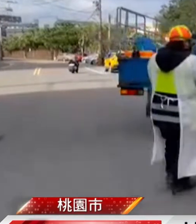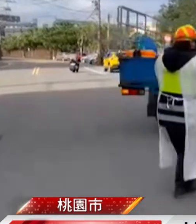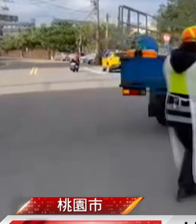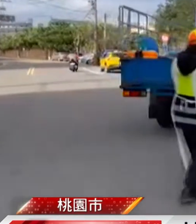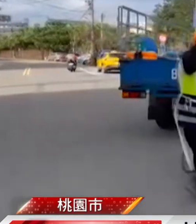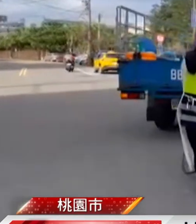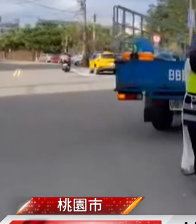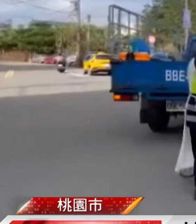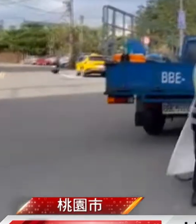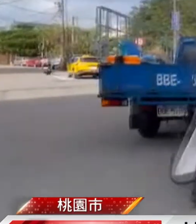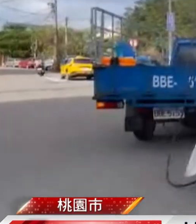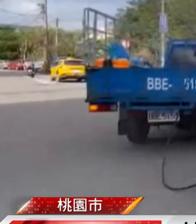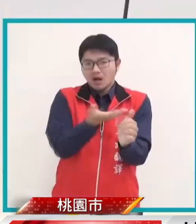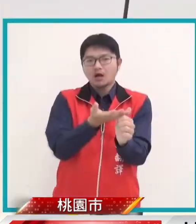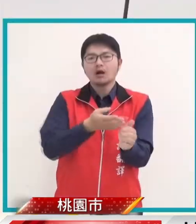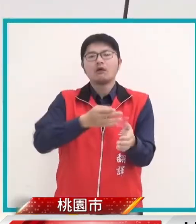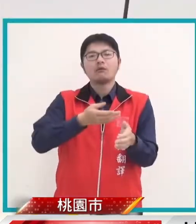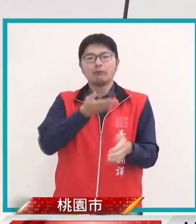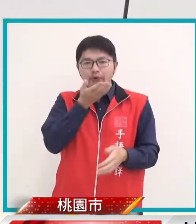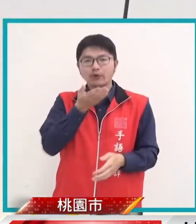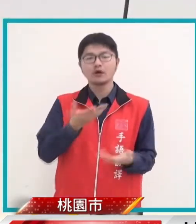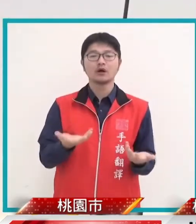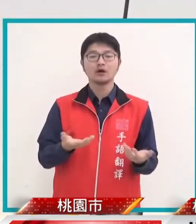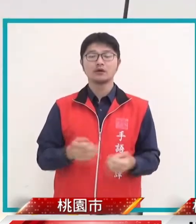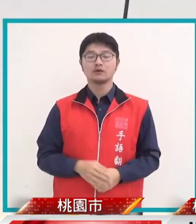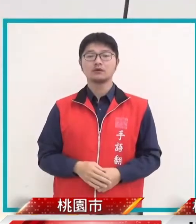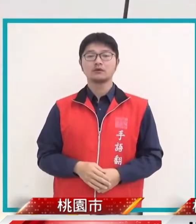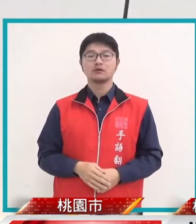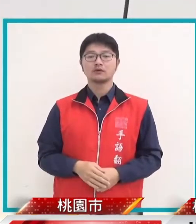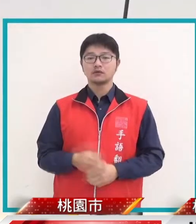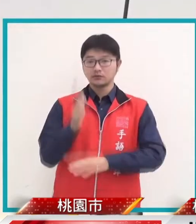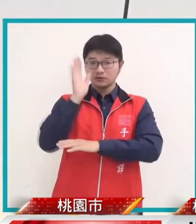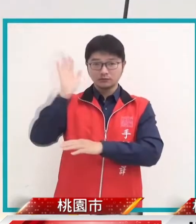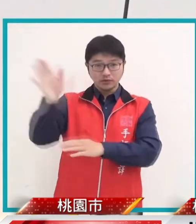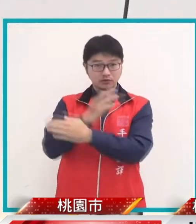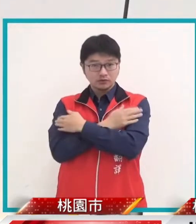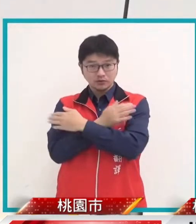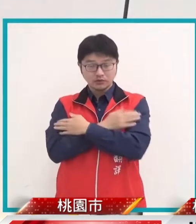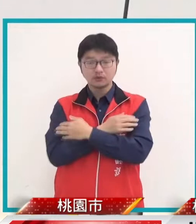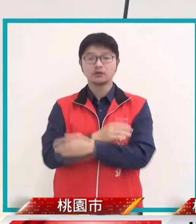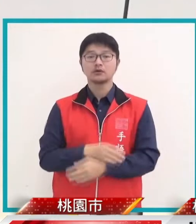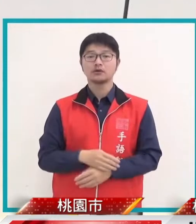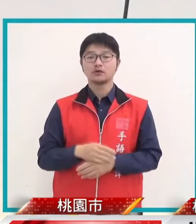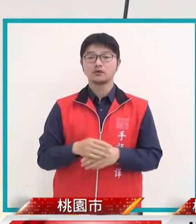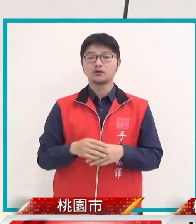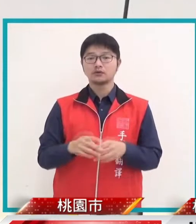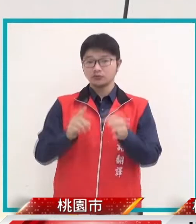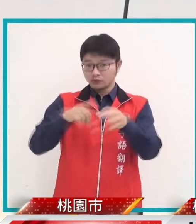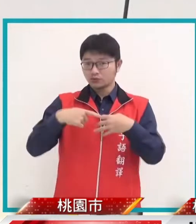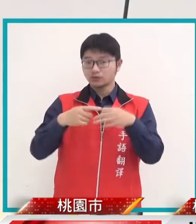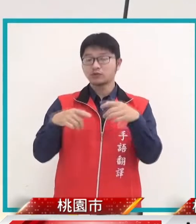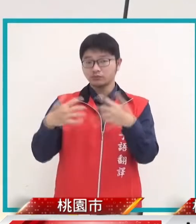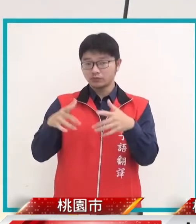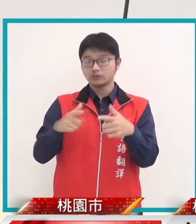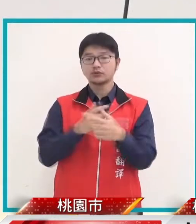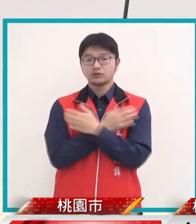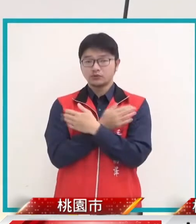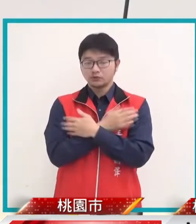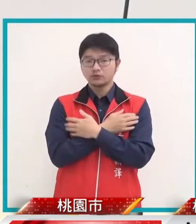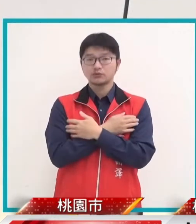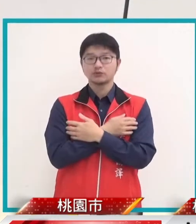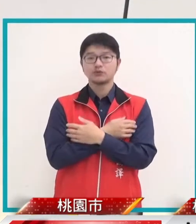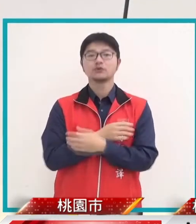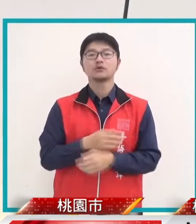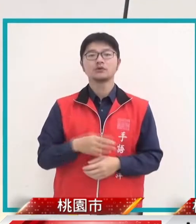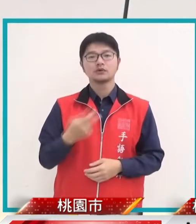紧扩大停课范围。 非盈利幼儿园以及学校的妇幼都已经提早放春假